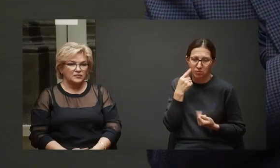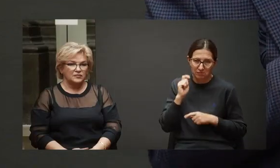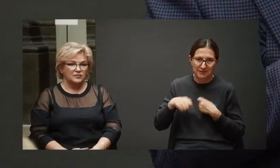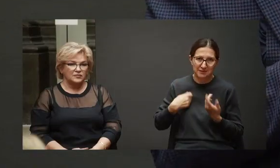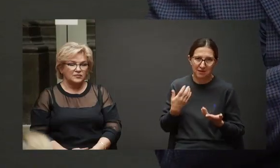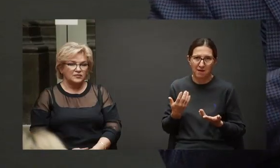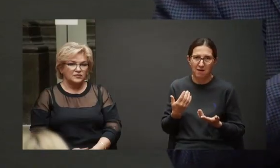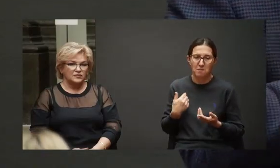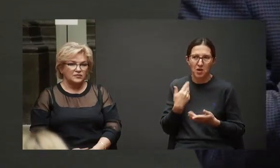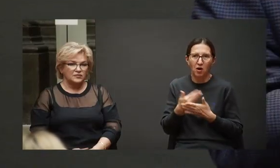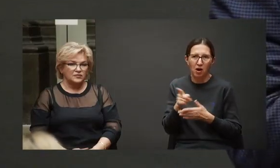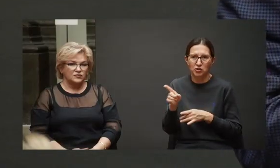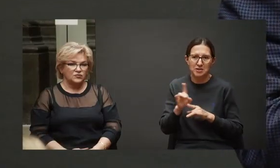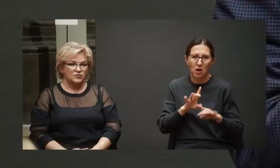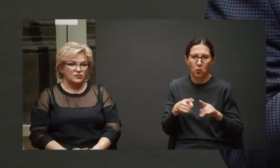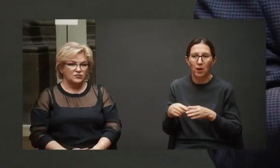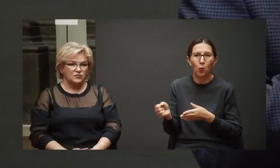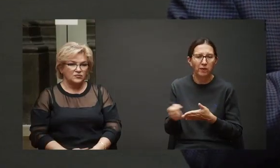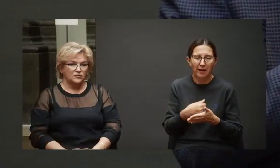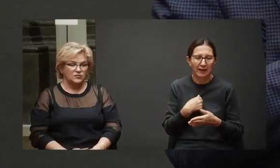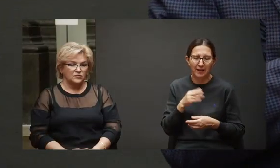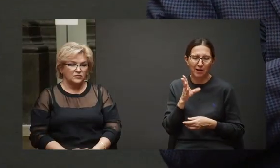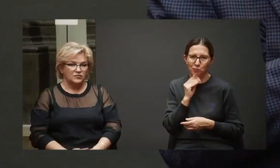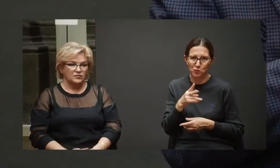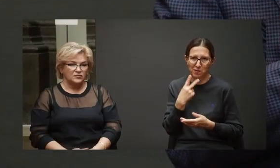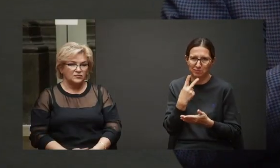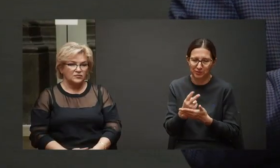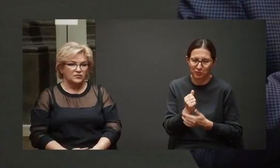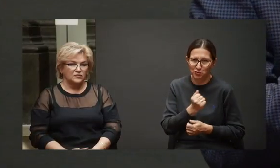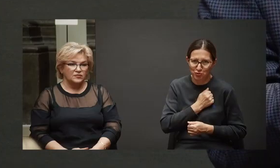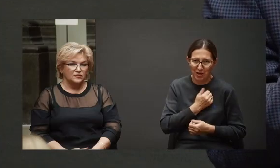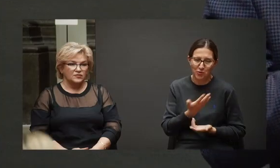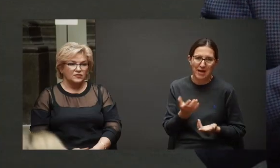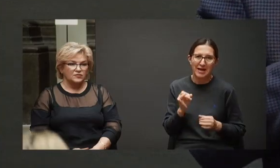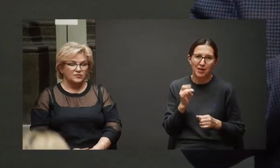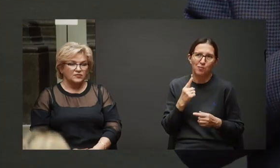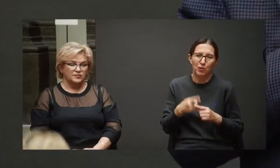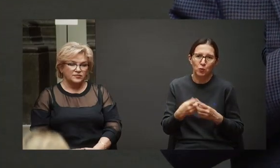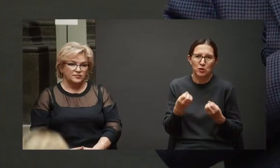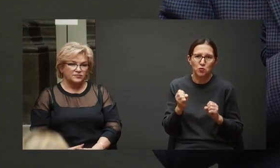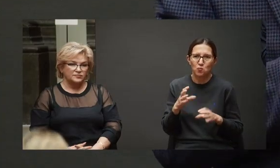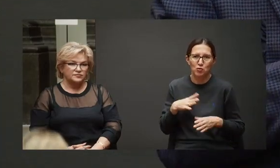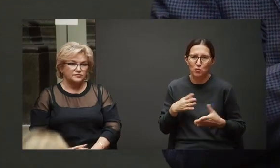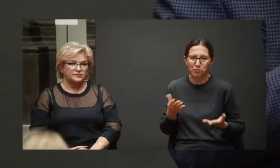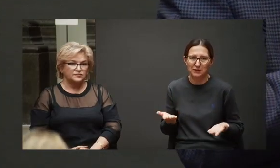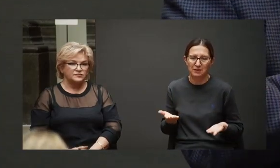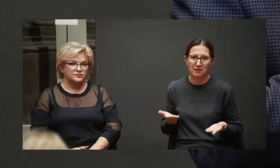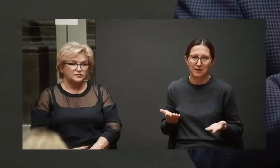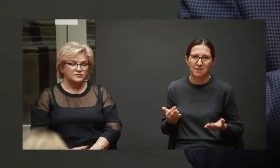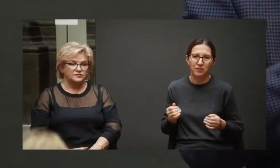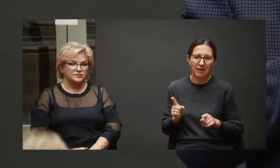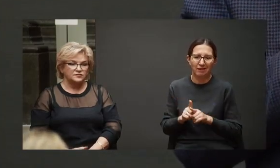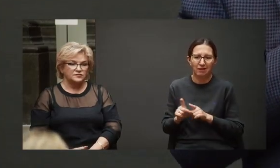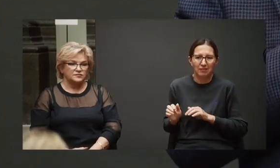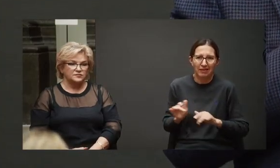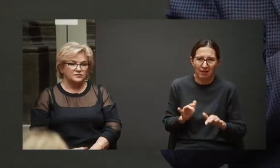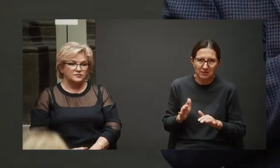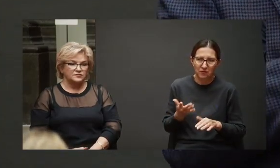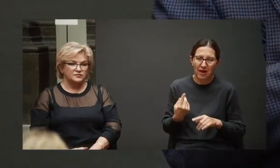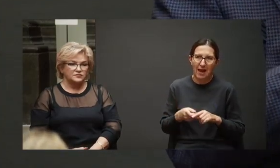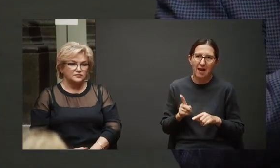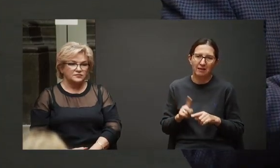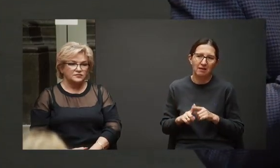ролик удалили, я его не смотрел, к сожалению. Ну и, может быть, знаковые действительно жесты такого рода